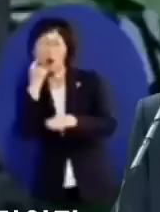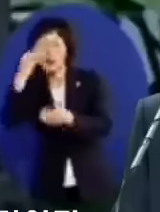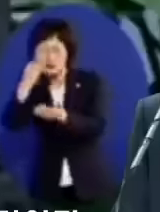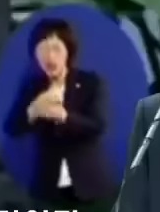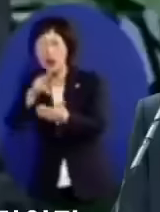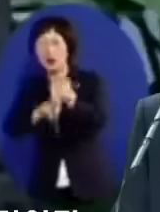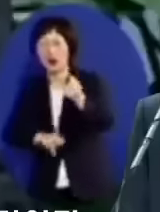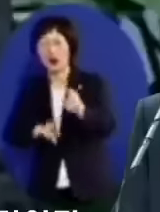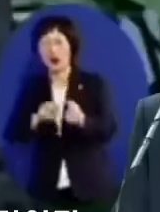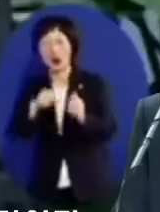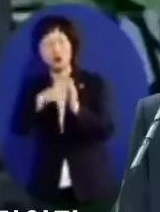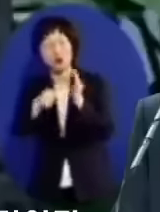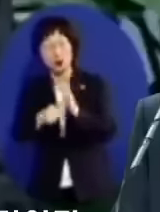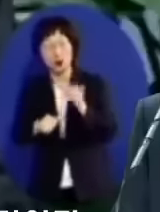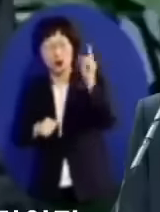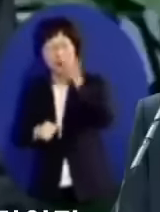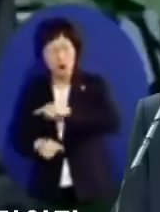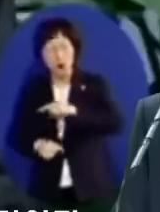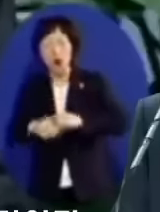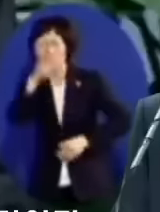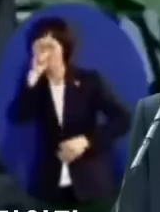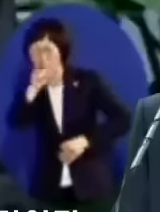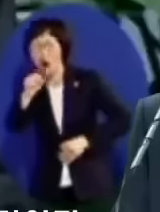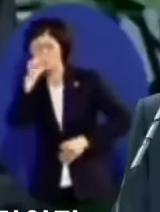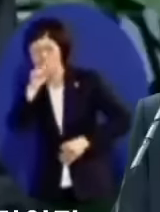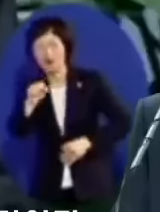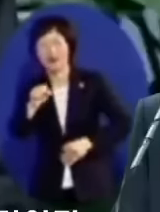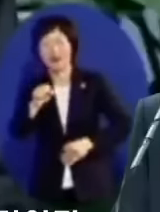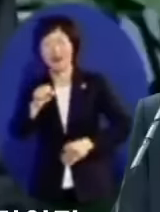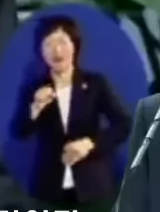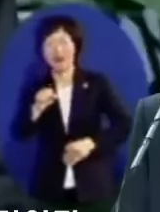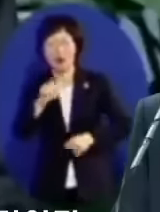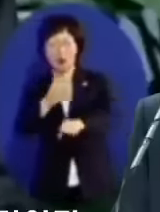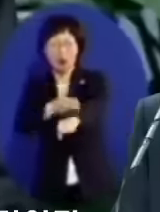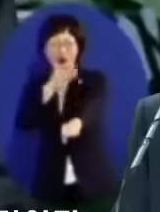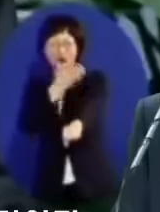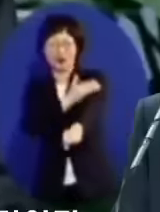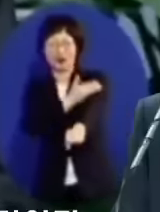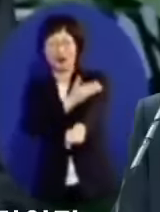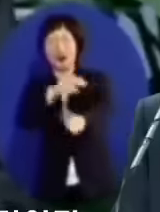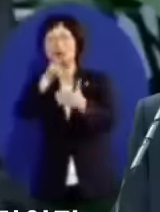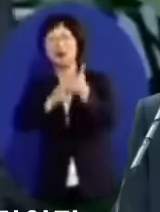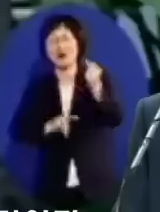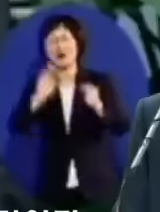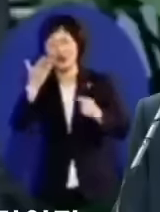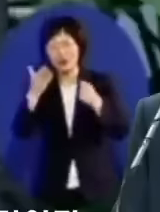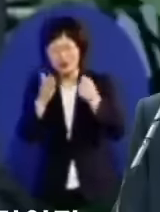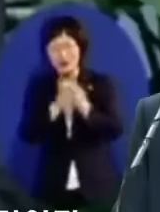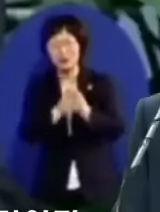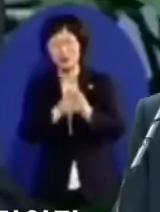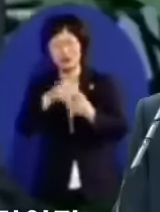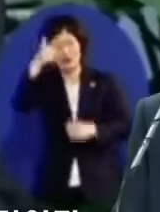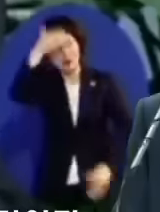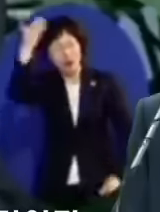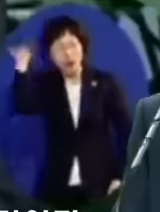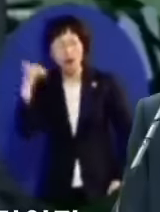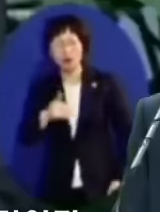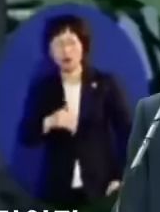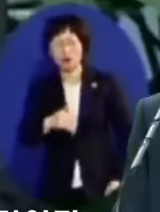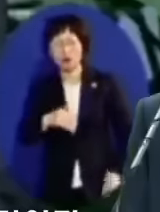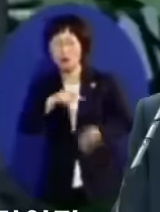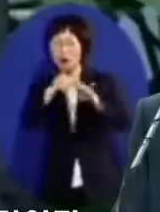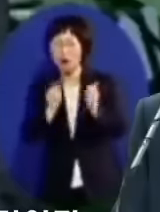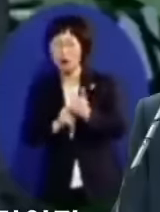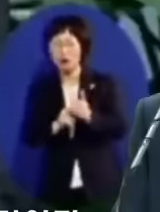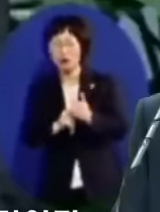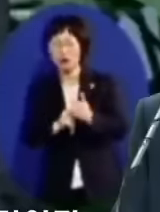물건도 좋지 않은 것을 좋은 물건이라고 과장을 해서 팔아야 되는데 옛날에는 그렇게 해도 아무런